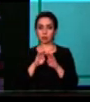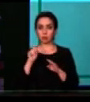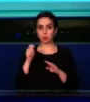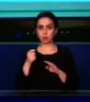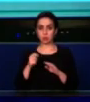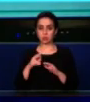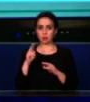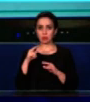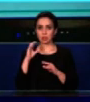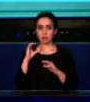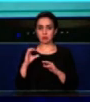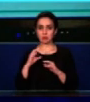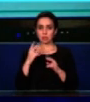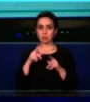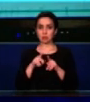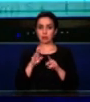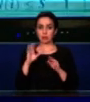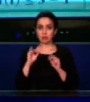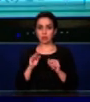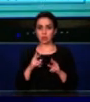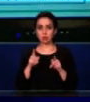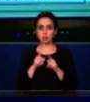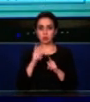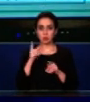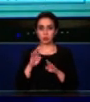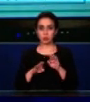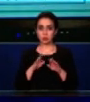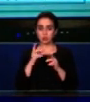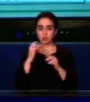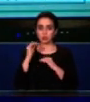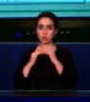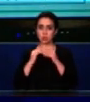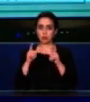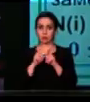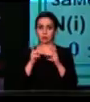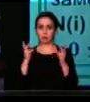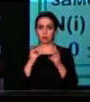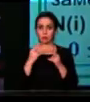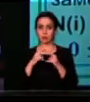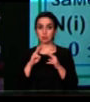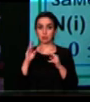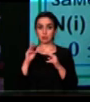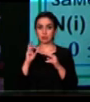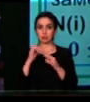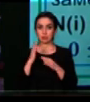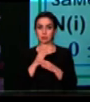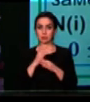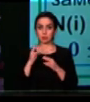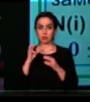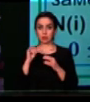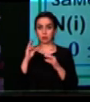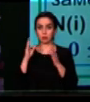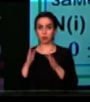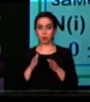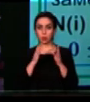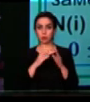ключа – DS. Итак, на первом шаге нам необходимо текст разбить на блоки, так,